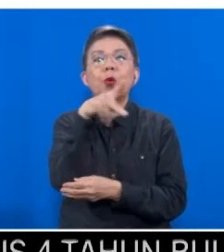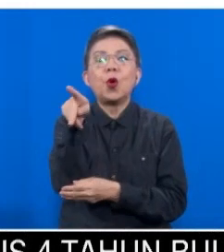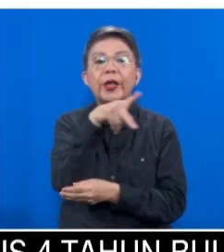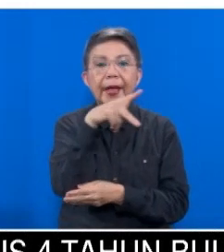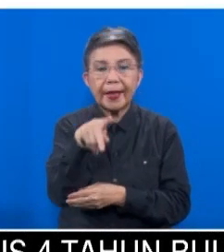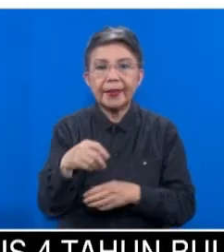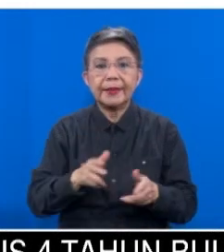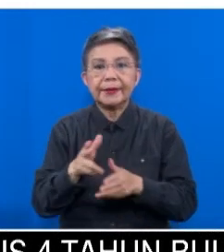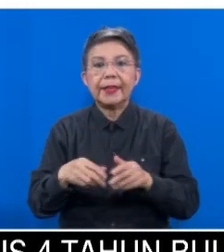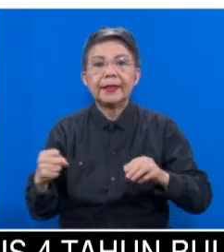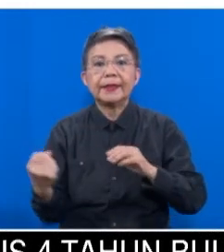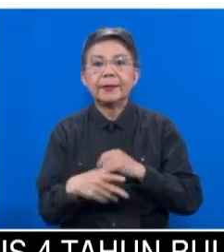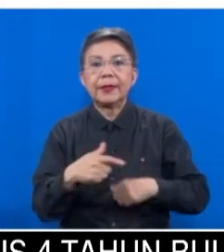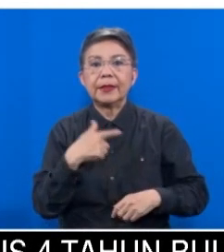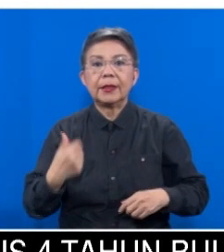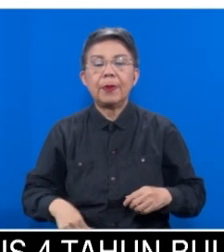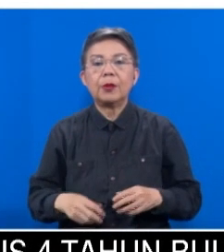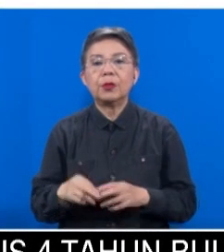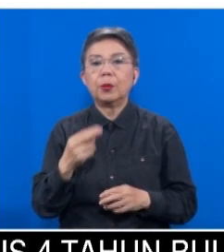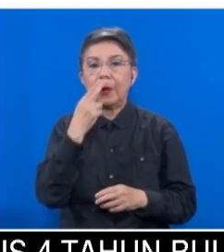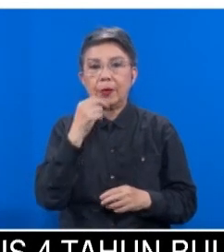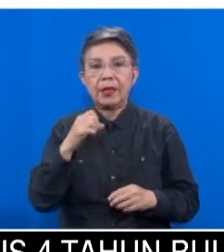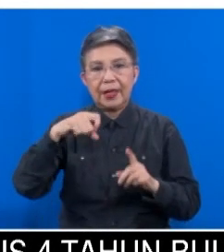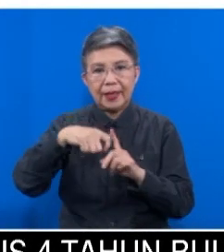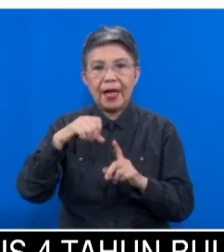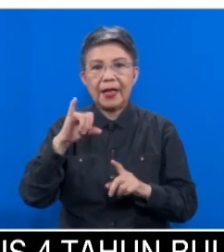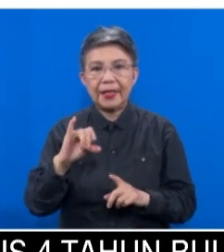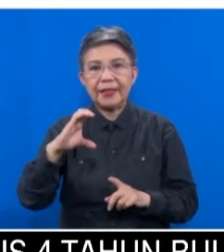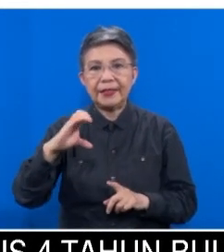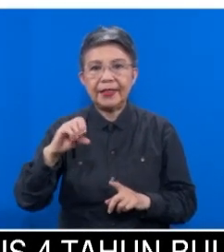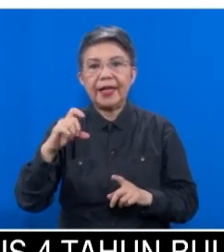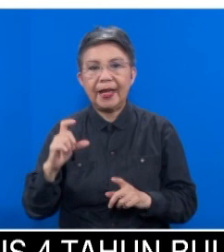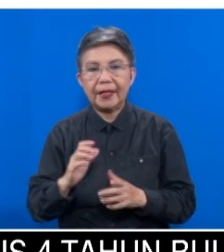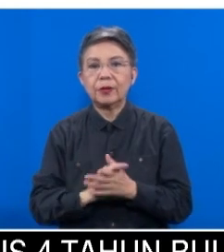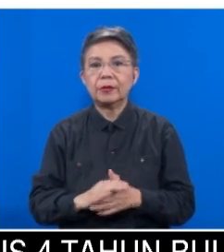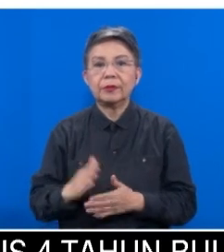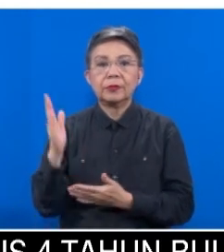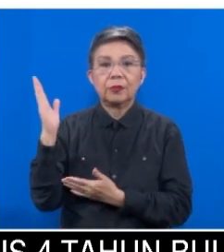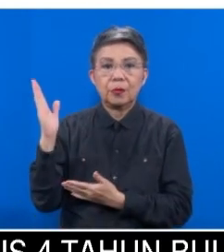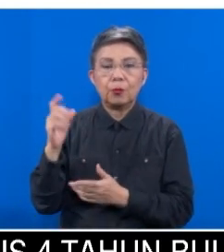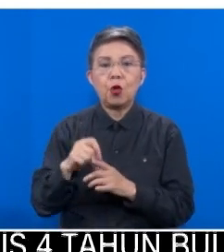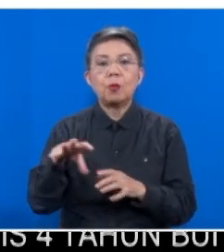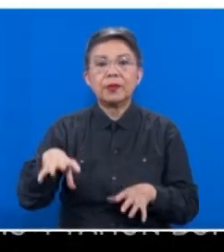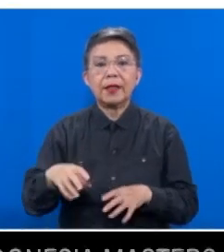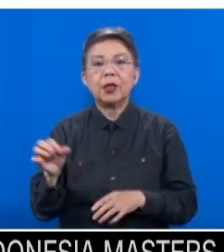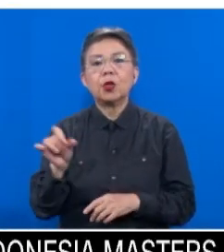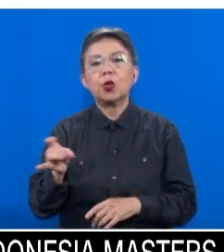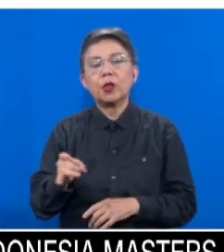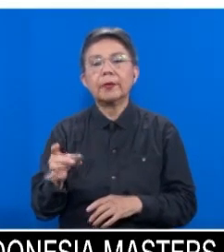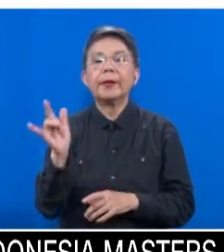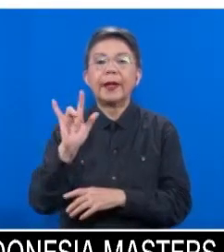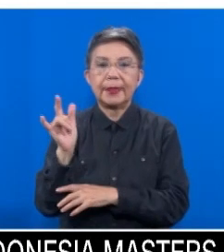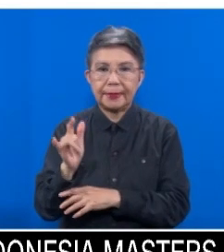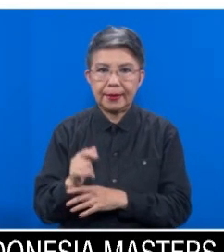cepat Indonesia-Cina Jakarta-Bandung KCIC di atas jembatan Antelope Jati Bening Baru, Pondok Gede, Kota Bekasi.